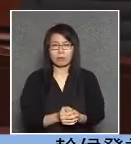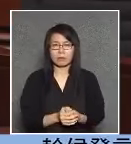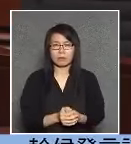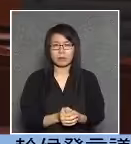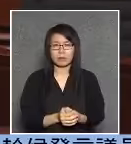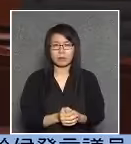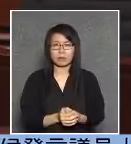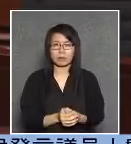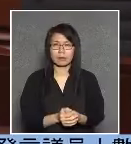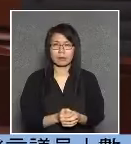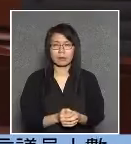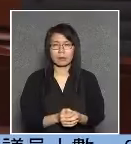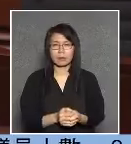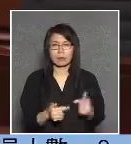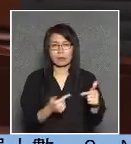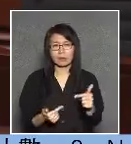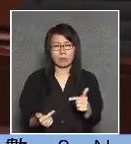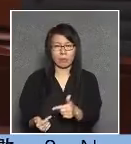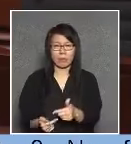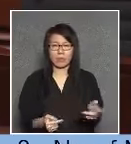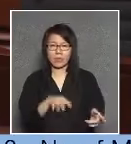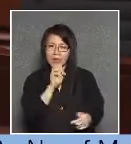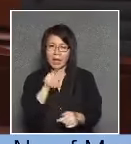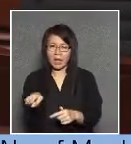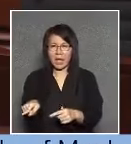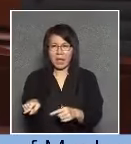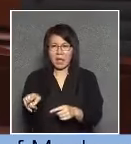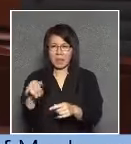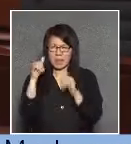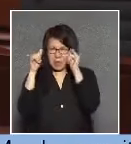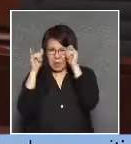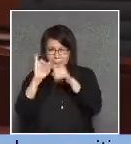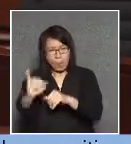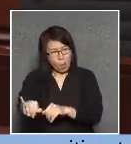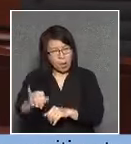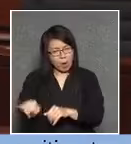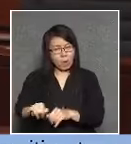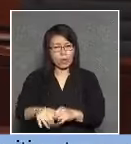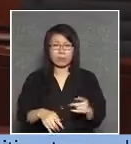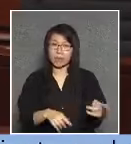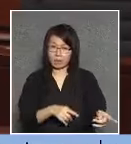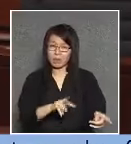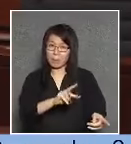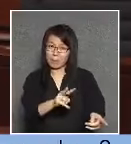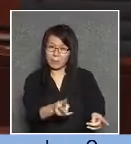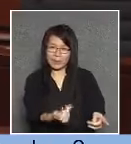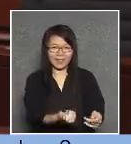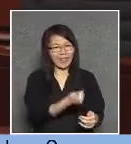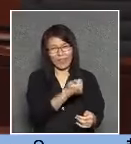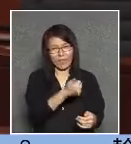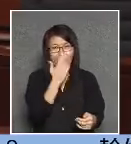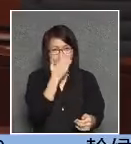他們以為不斷這樣形容別人是魔鬼，他們就會變得更加美